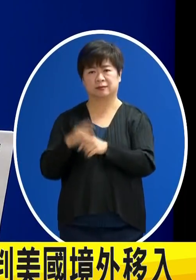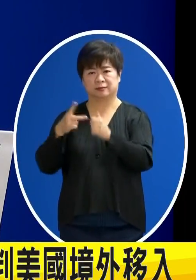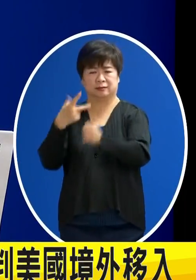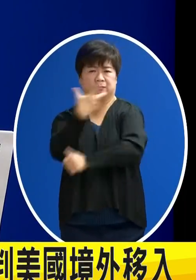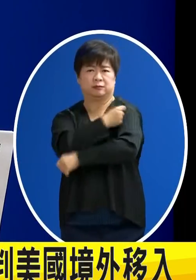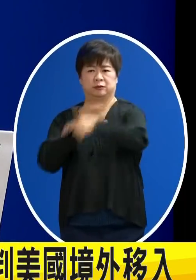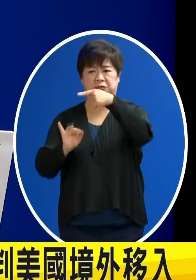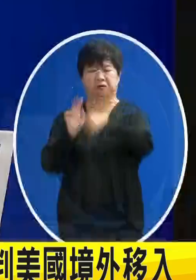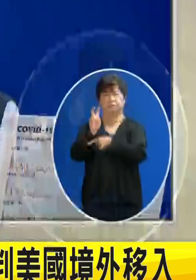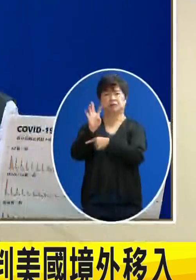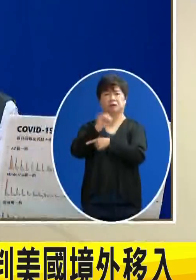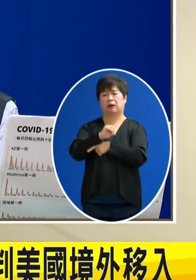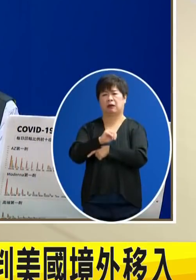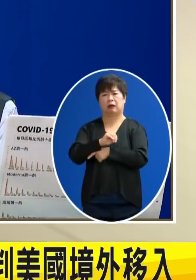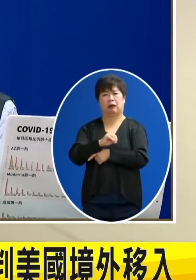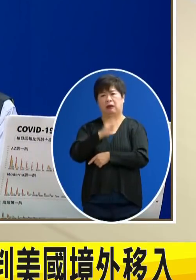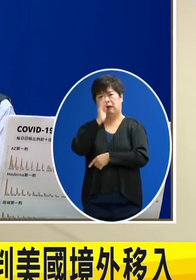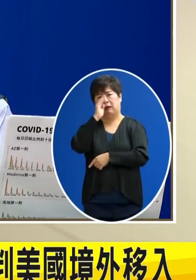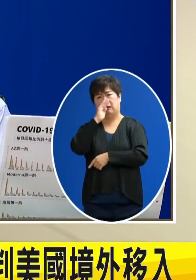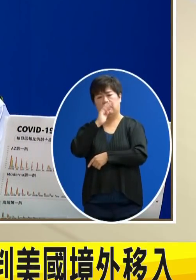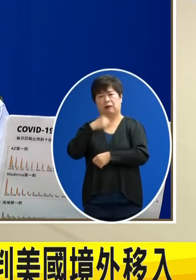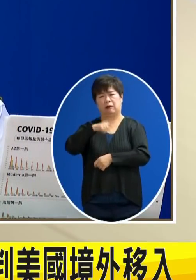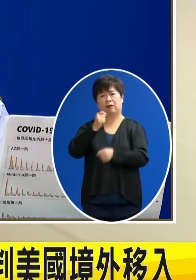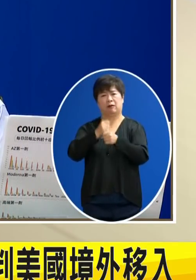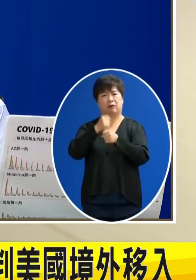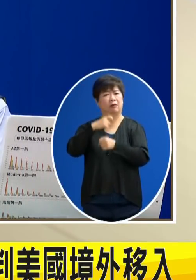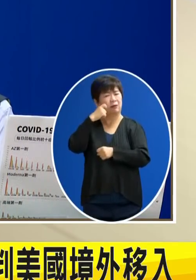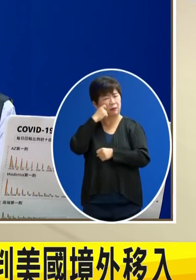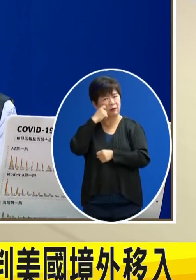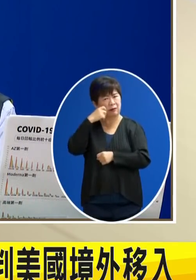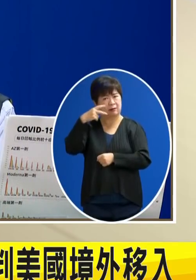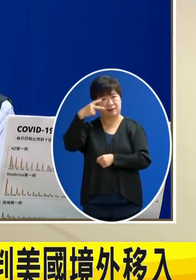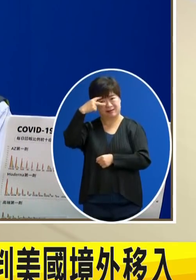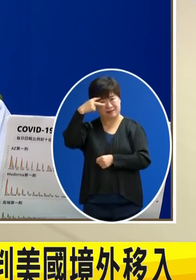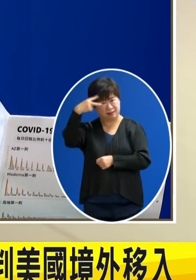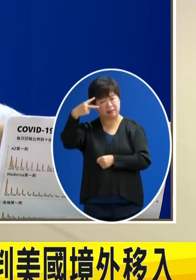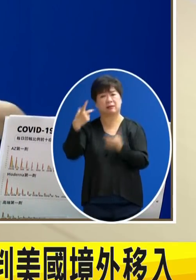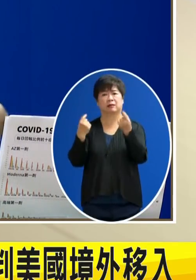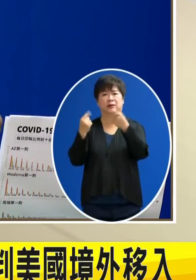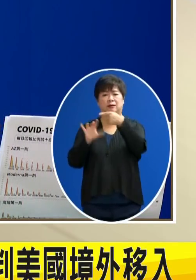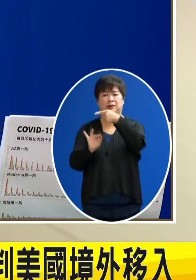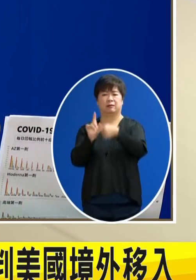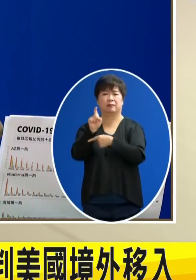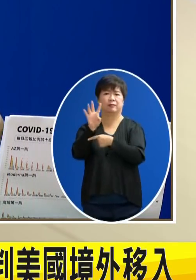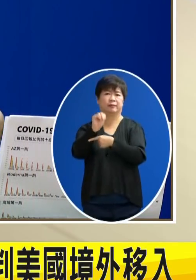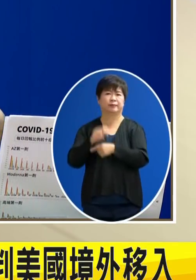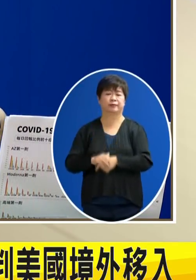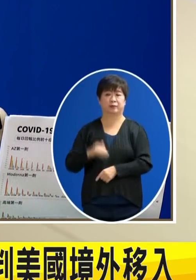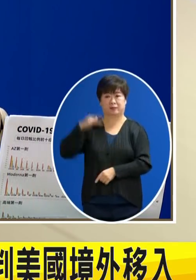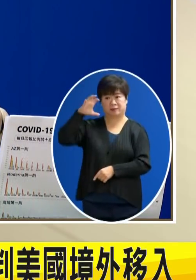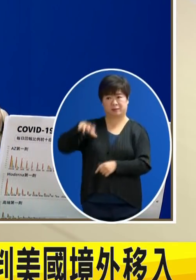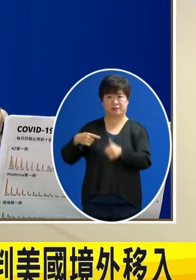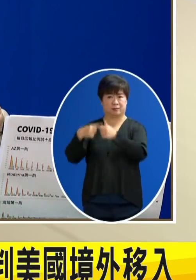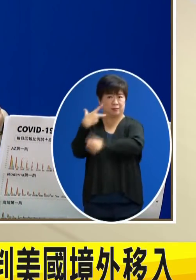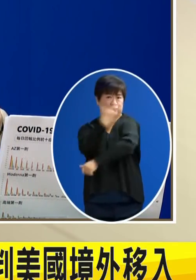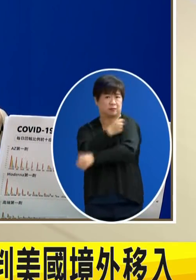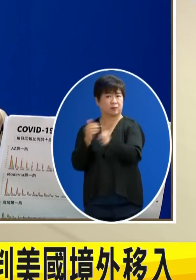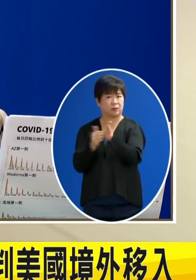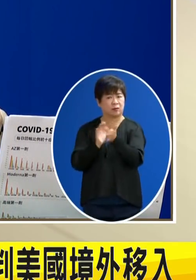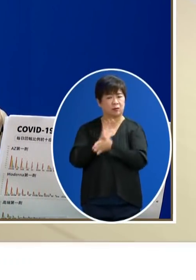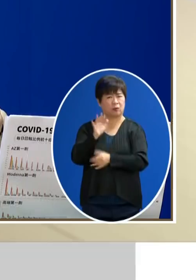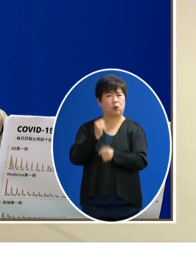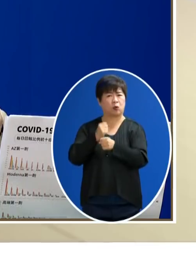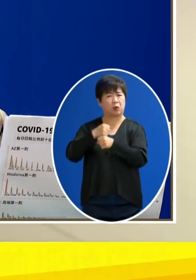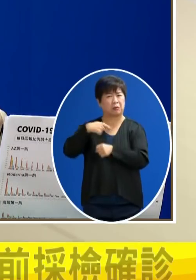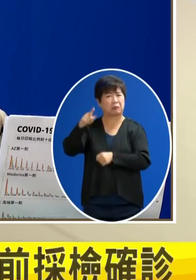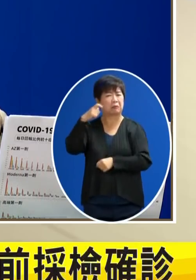概是20%哈，那第二天也高到10%哈。那至于高端的第一剂的部分，它无